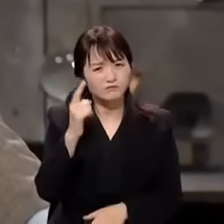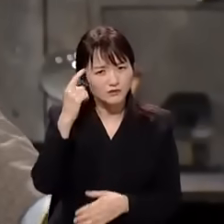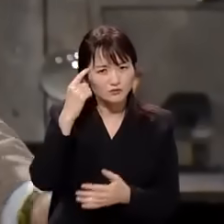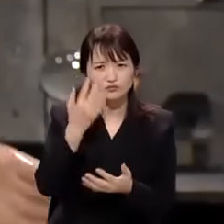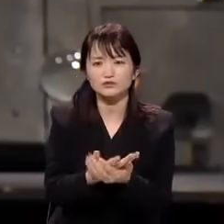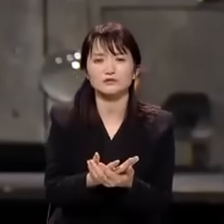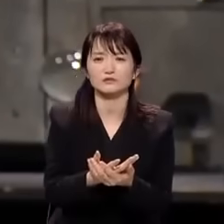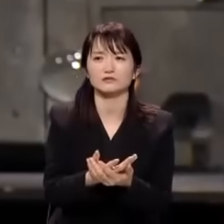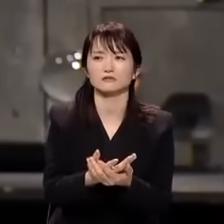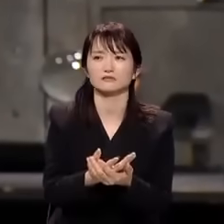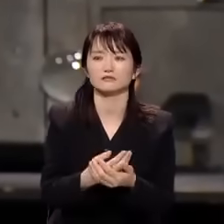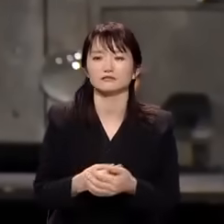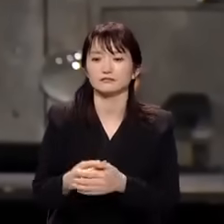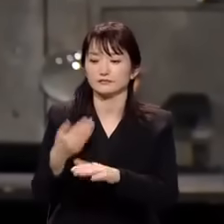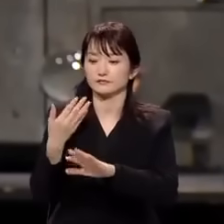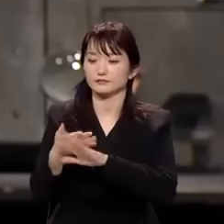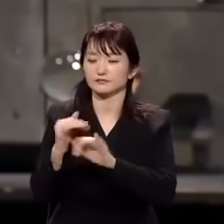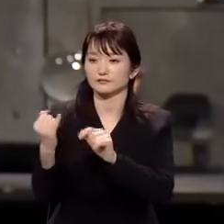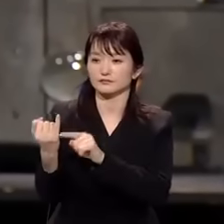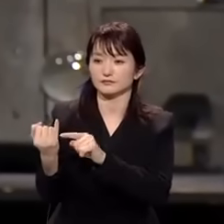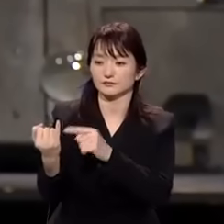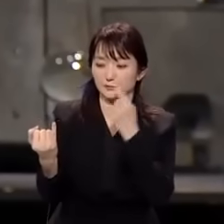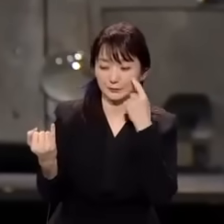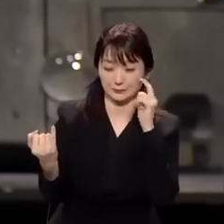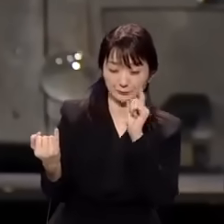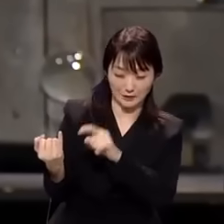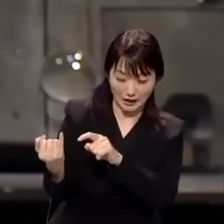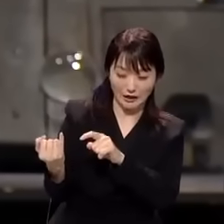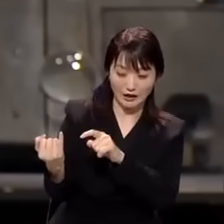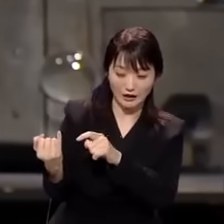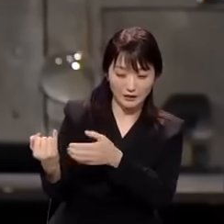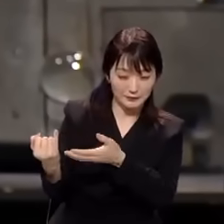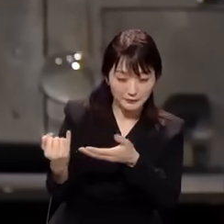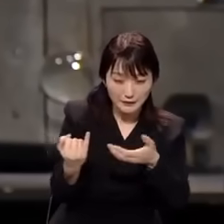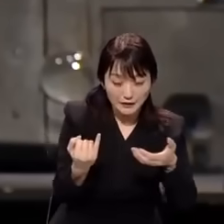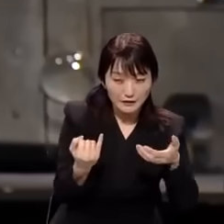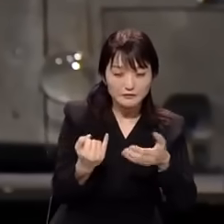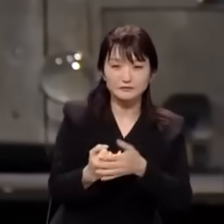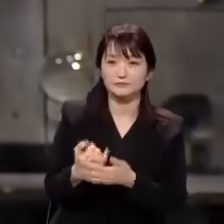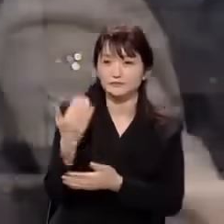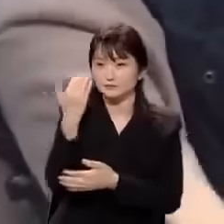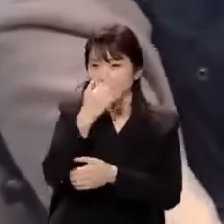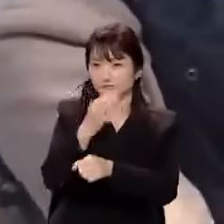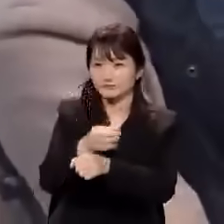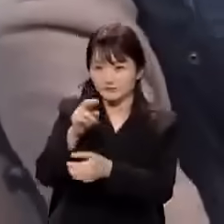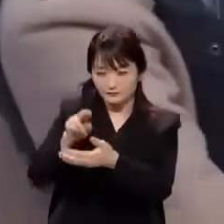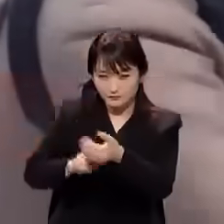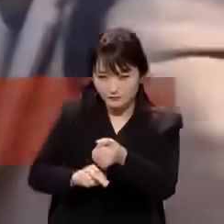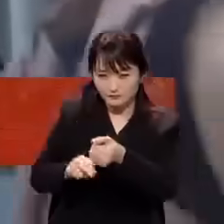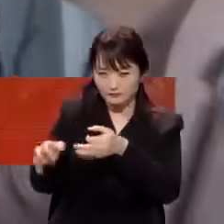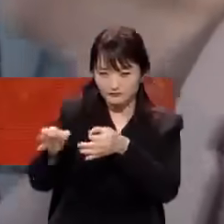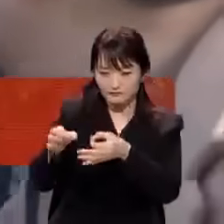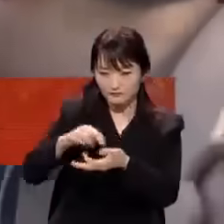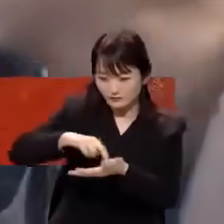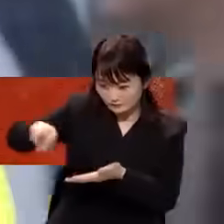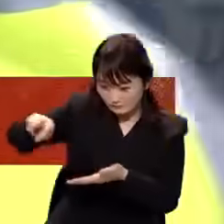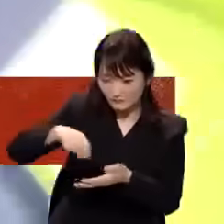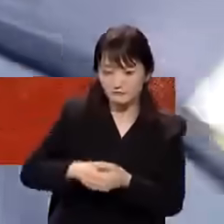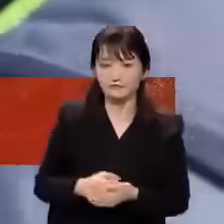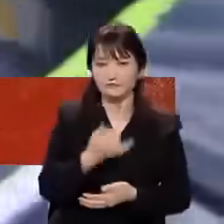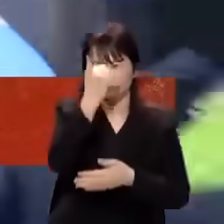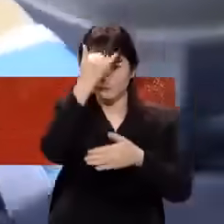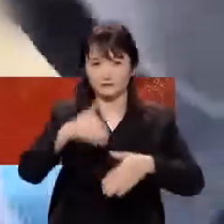충격적인데요 다른 여성을 피 범행 대상으로 삼으려고 성매매 업소에 문자 메시지를 보내서 충남 논산에 있는 어느